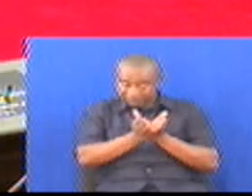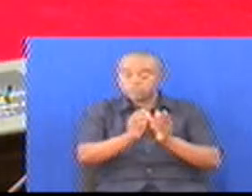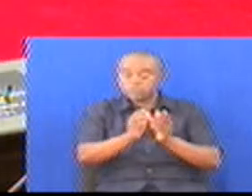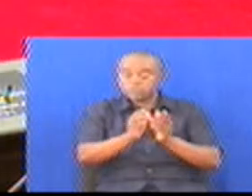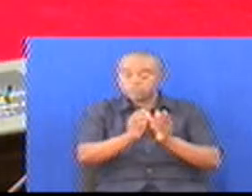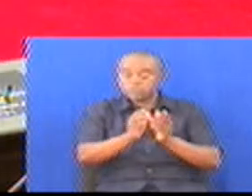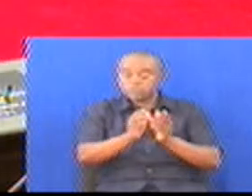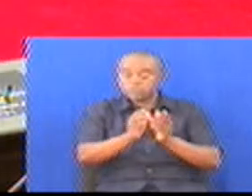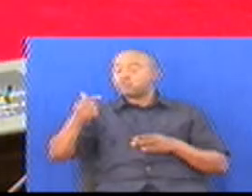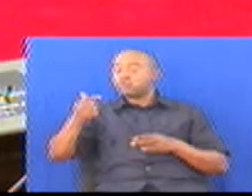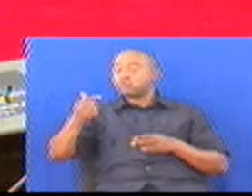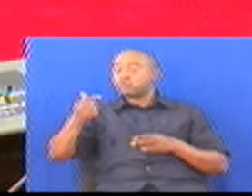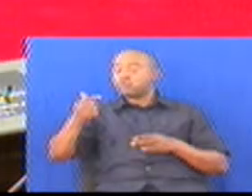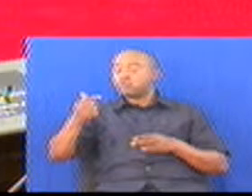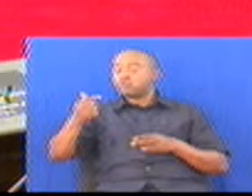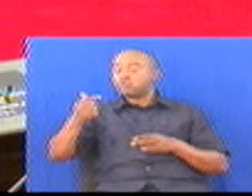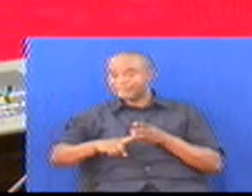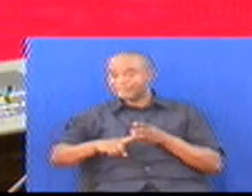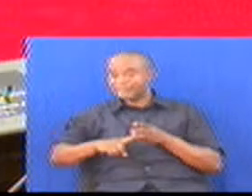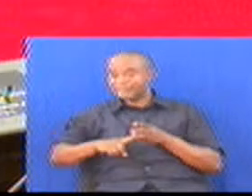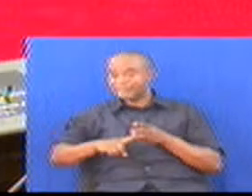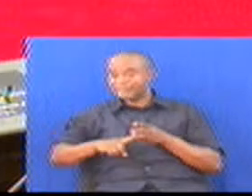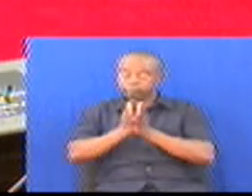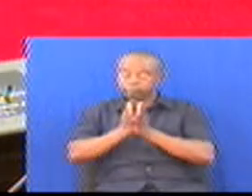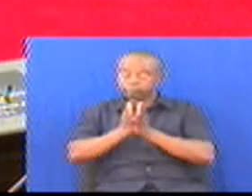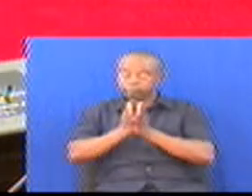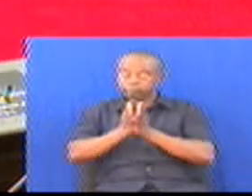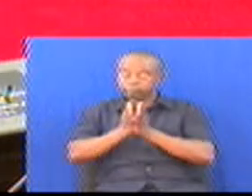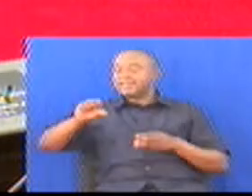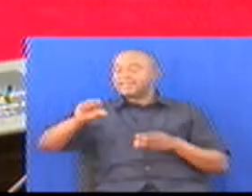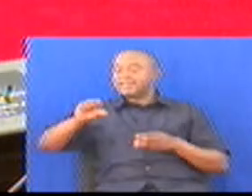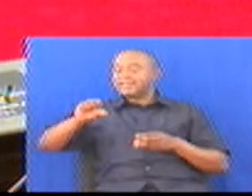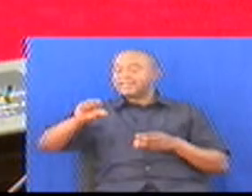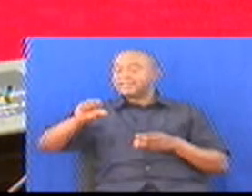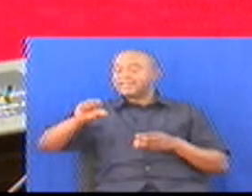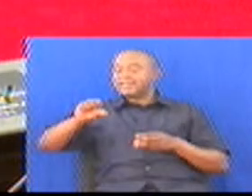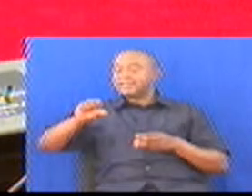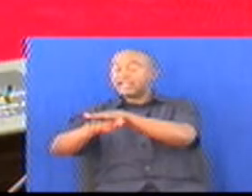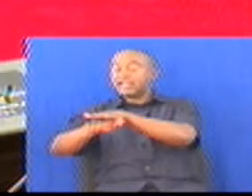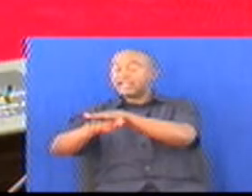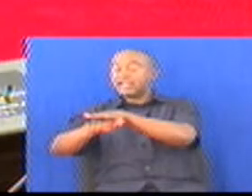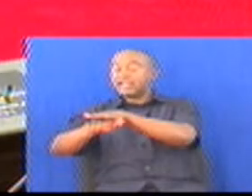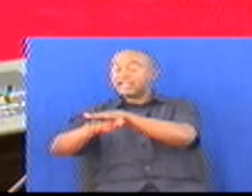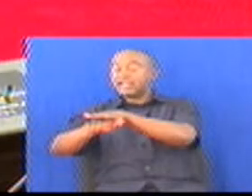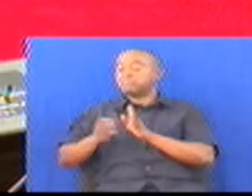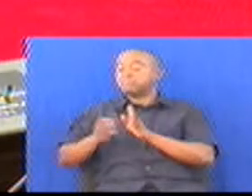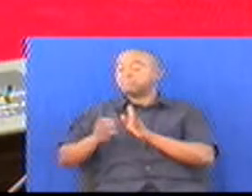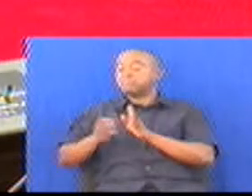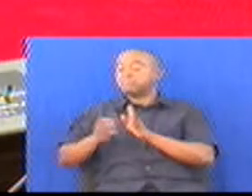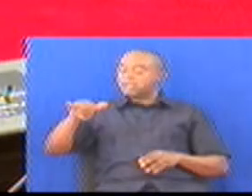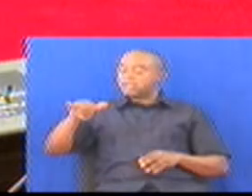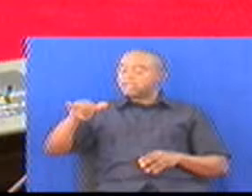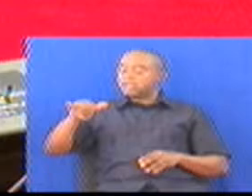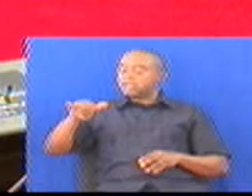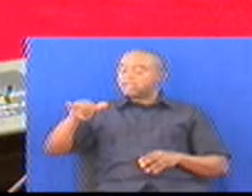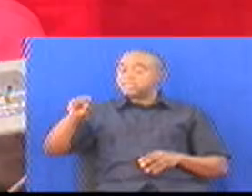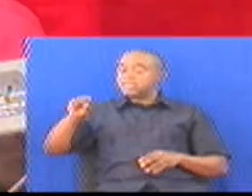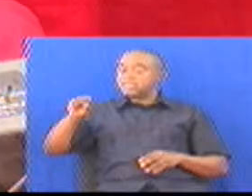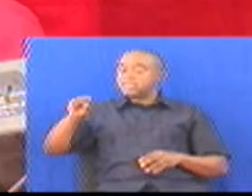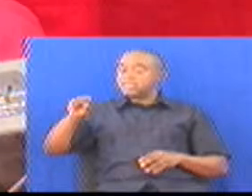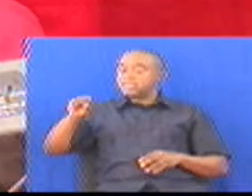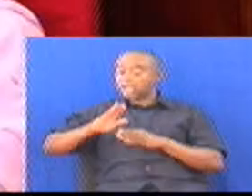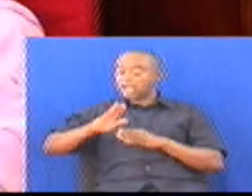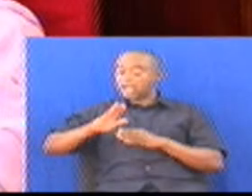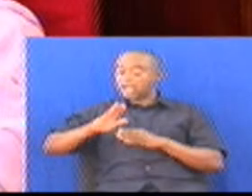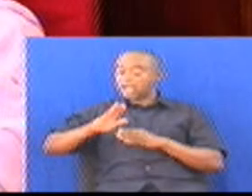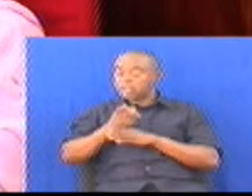cha Kigongo Busisi, kivuko cha MV Sengerema, kivuko cha Nyamisati kwenda Mafia na ukarabati wa meli ya